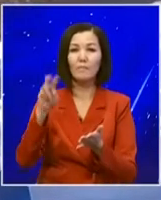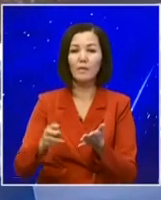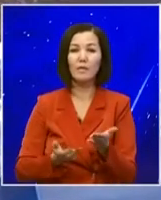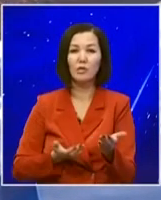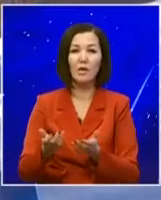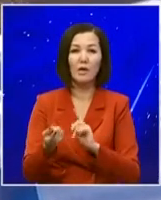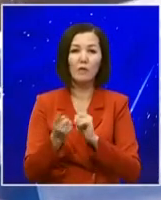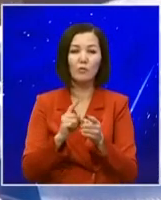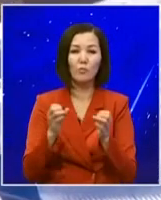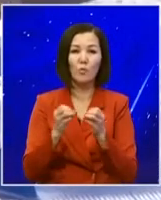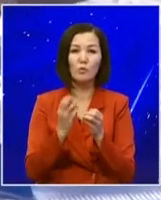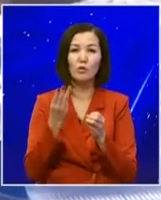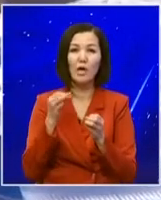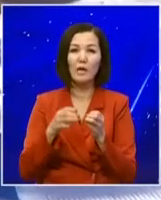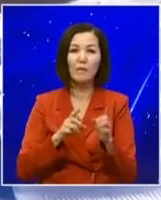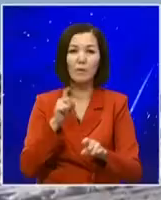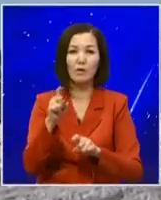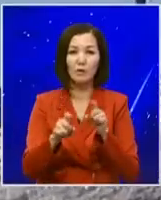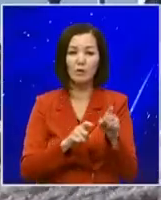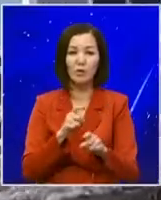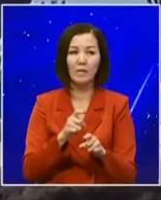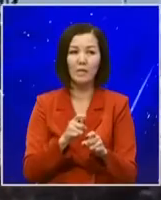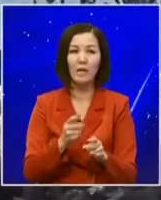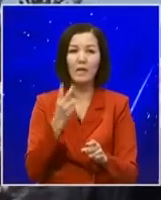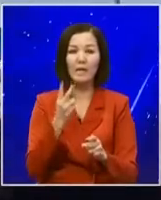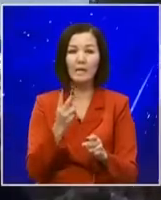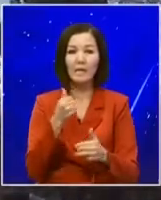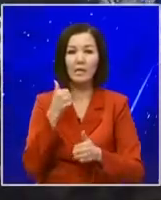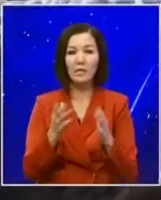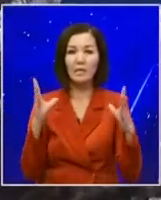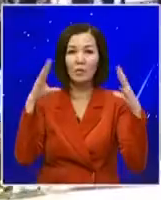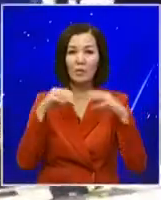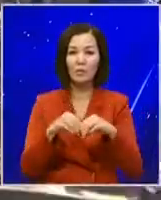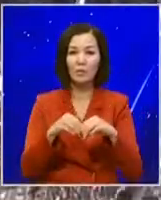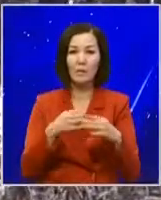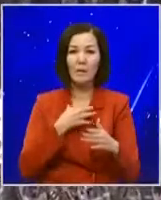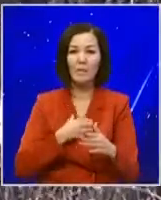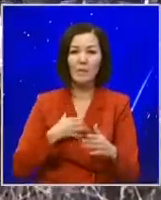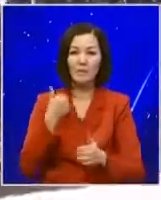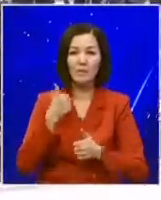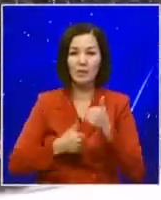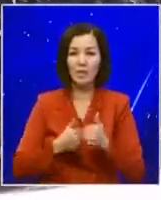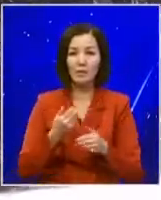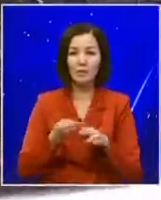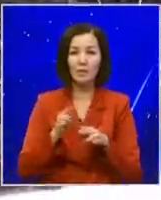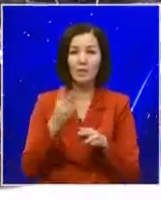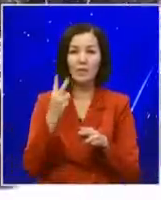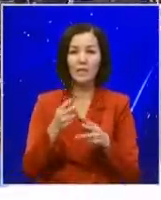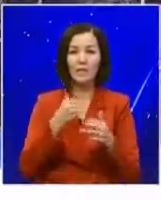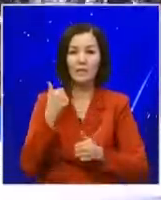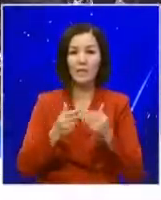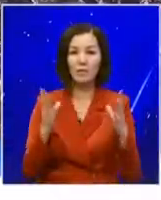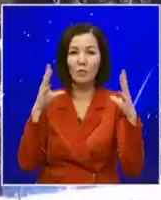10 шақырым қашықтыққа жүгірді. Бұл да шаңғы қоссайысындағы міндетті әрі маңызды жарысы болып есептеледі. Өйткені екі сайыс қорытындысы